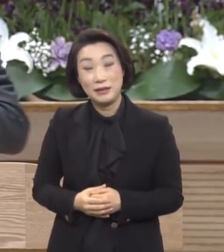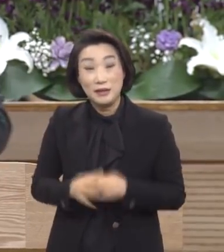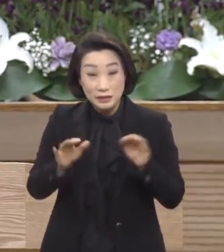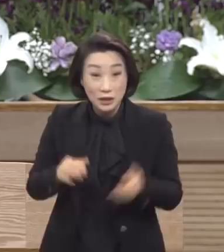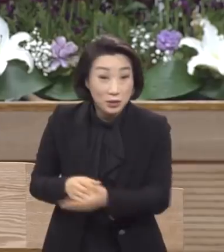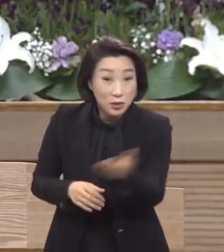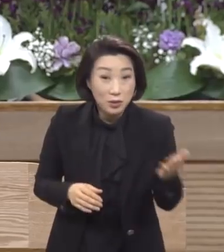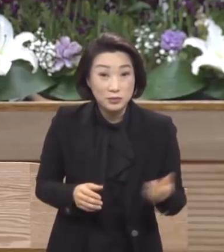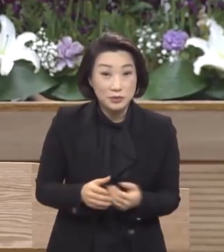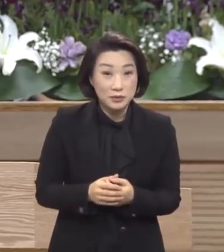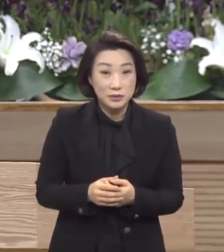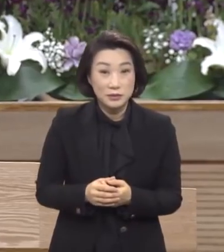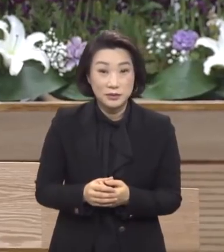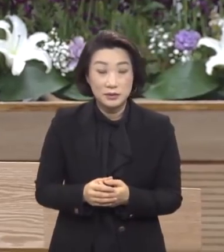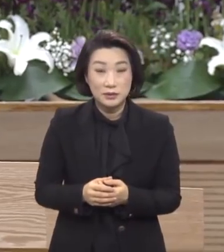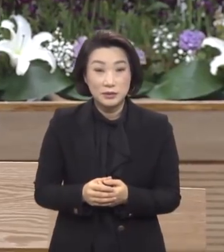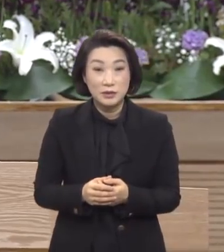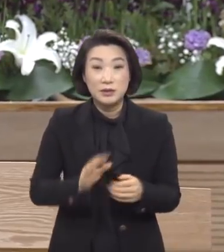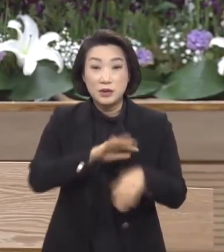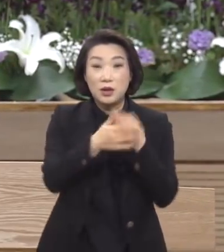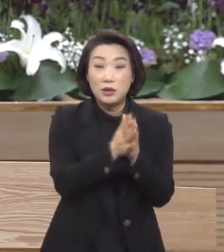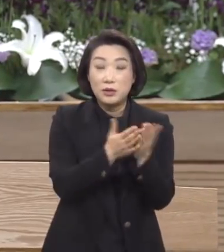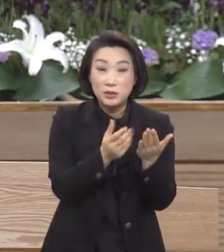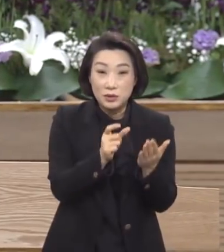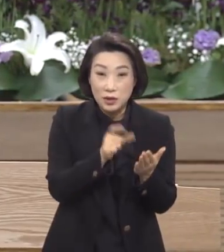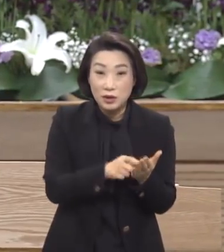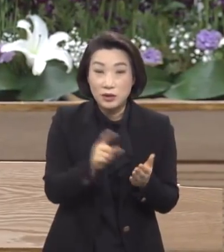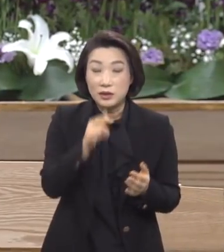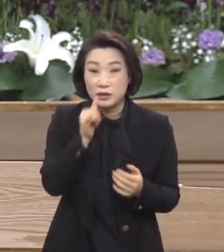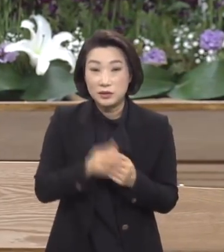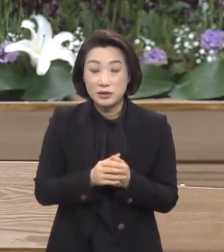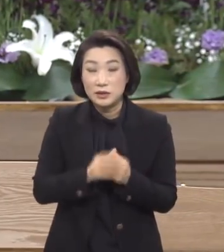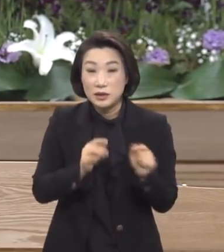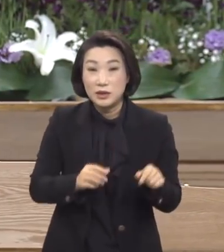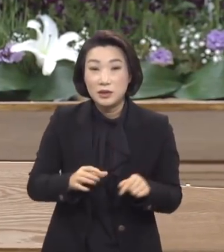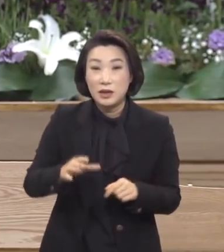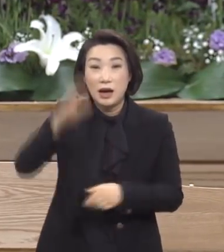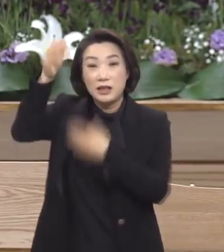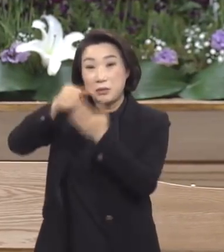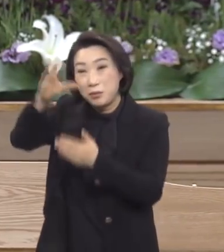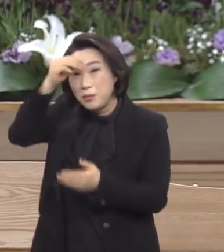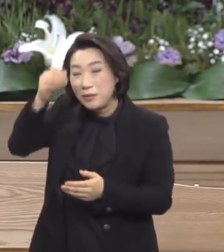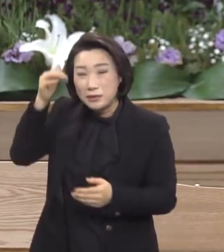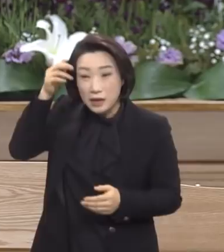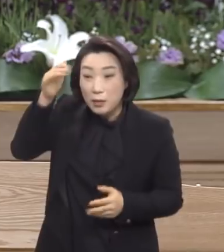근데 이 본받음을 열망하는 사람이 있어요.